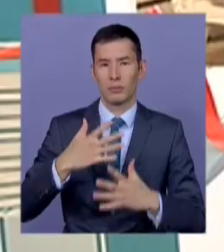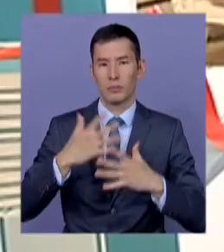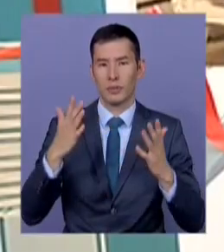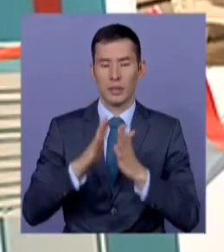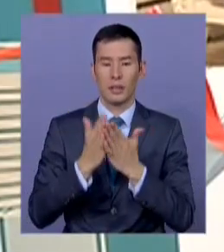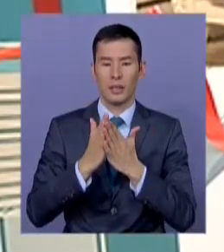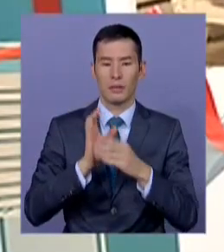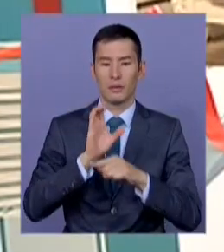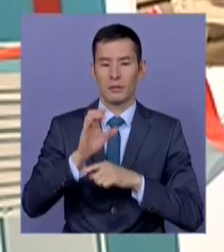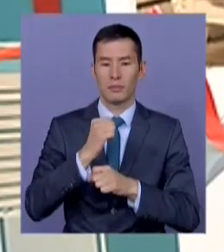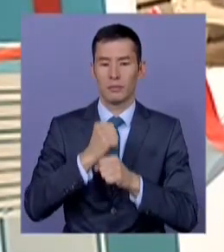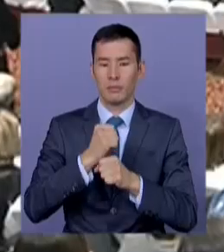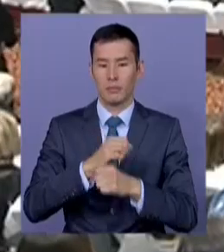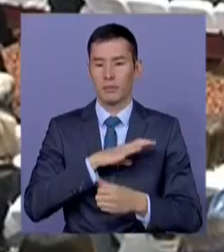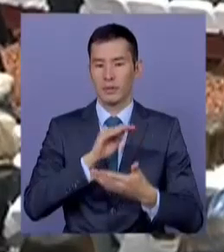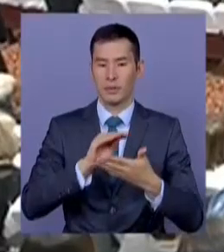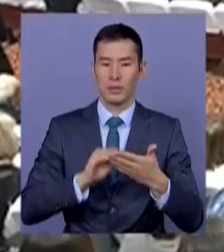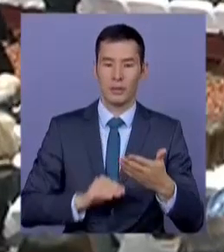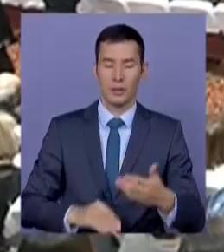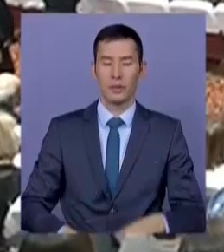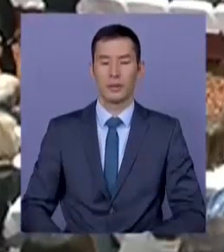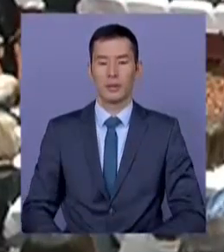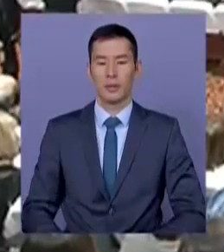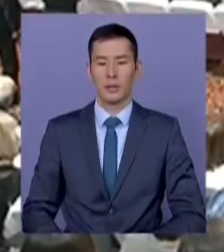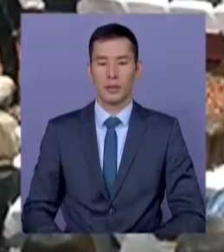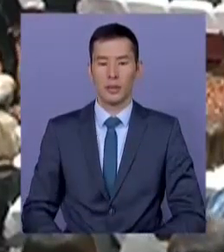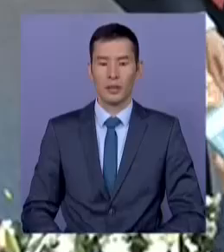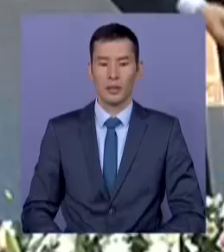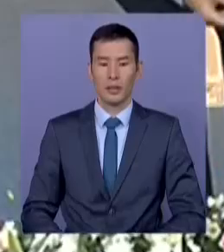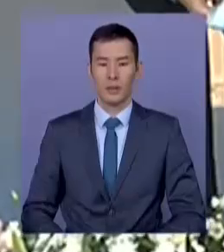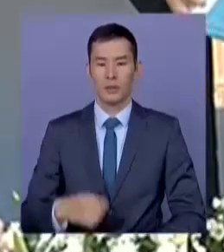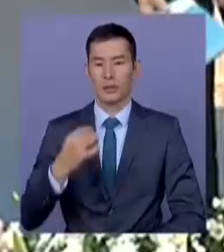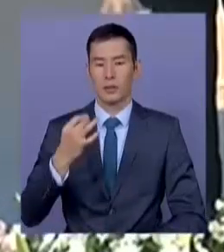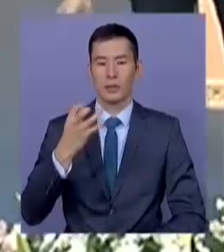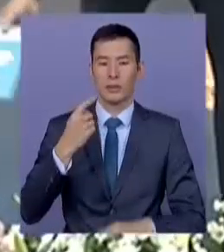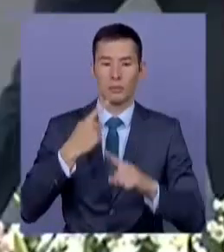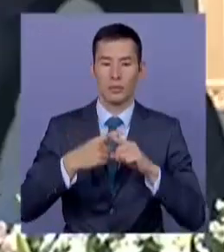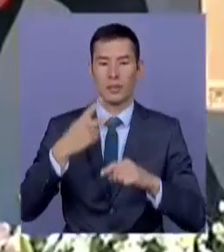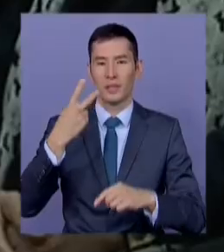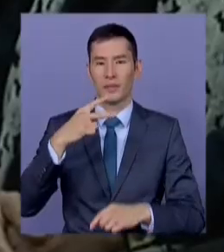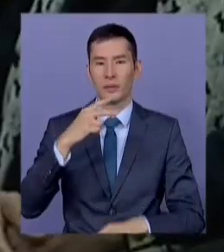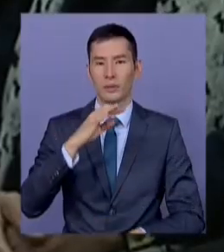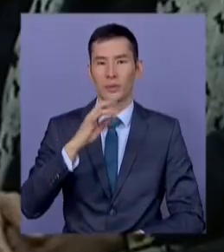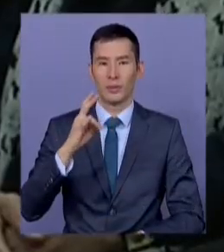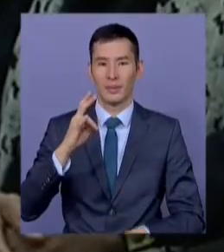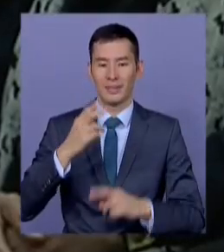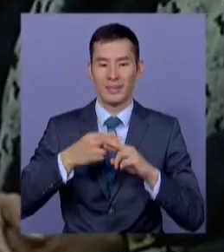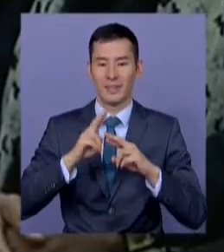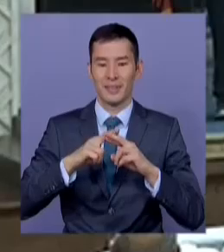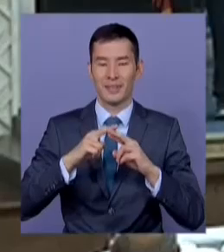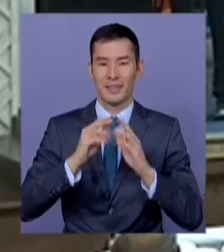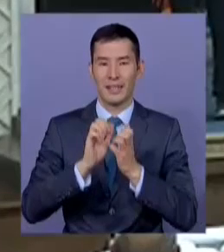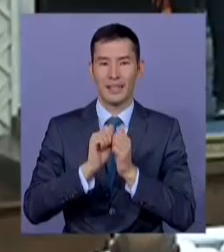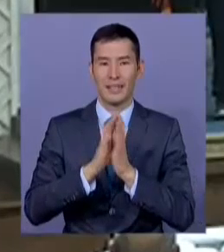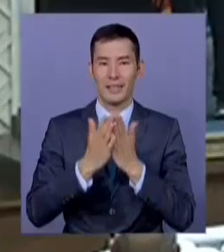жиын басталмас бұрын қазақ әдебиетінің барлық саласына қалам тербеген Тау тұлғаның 20 томдық жинағының тұсаукесері өтті. Онда жыр құлагерінің көпшілік